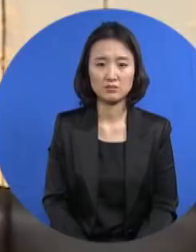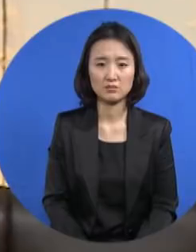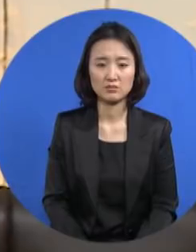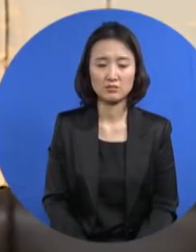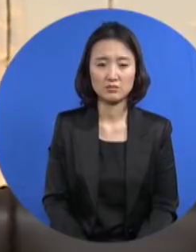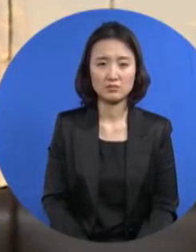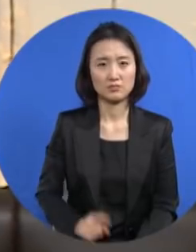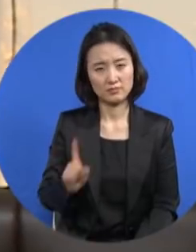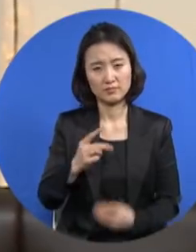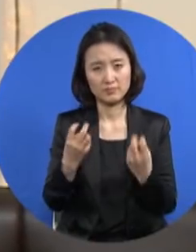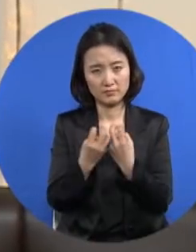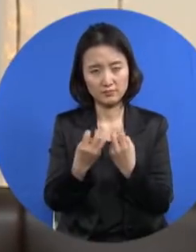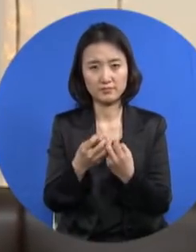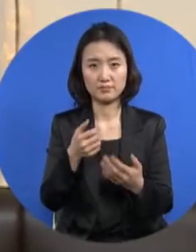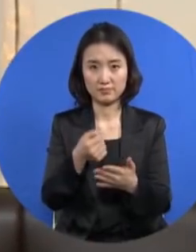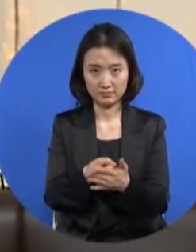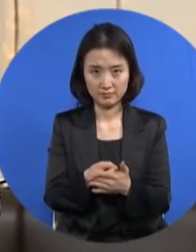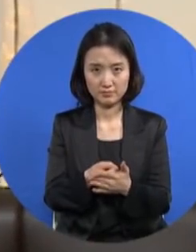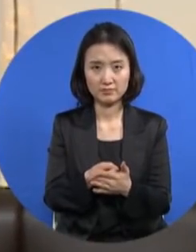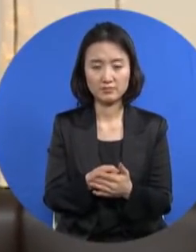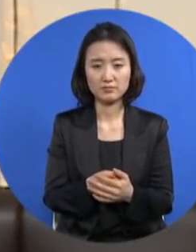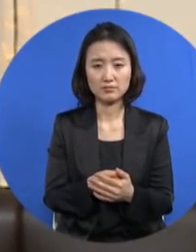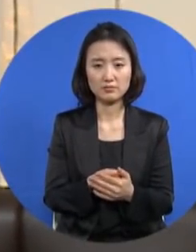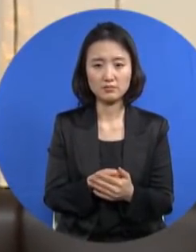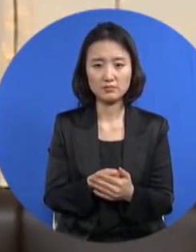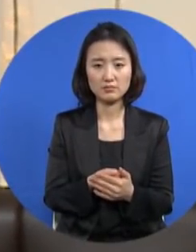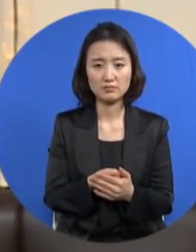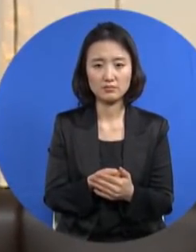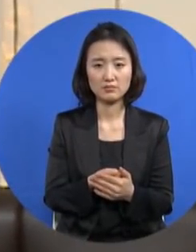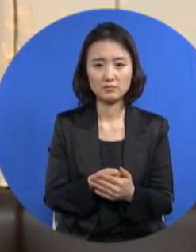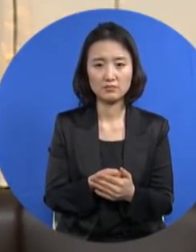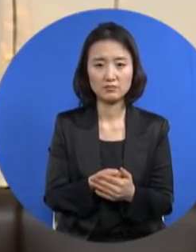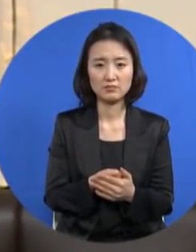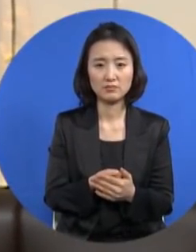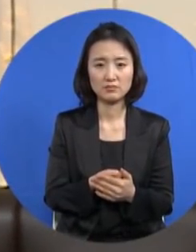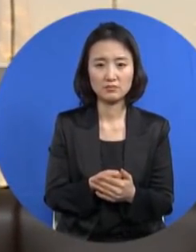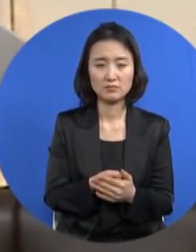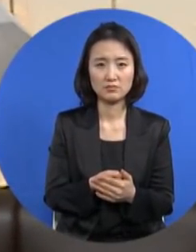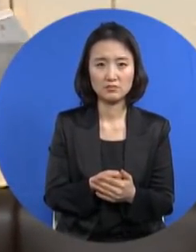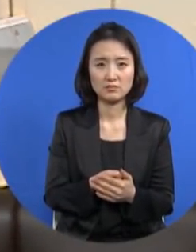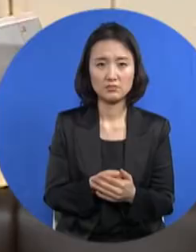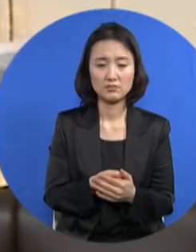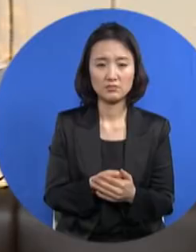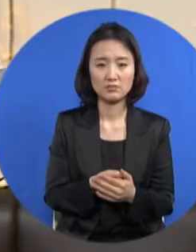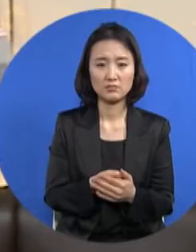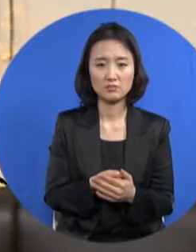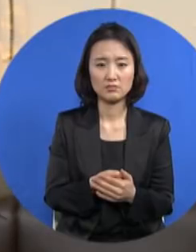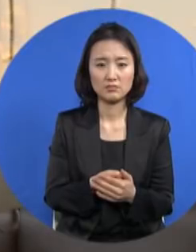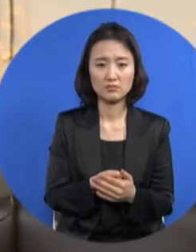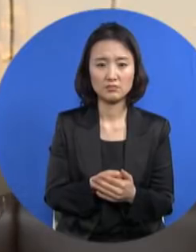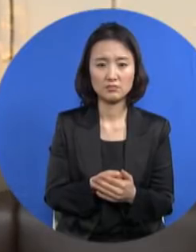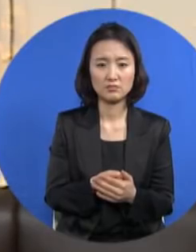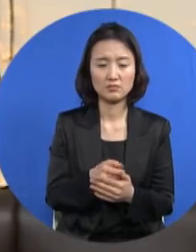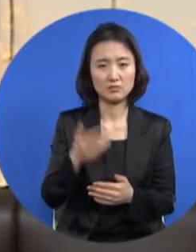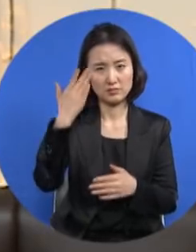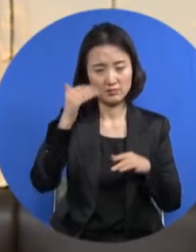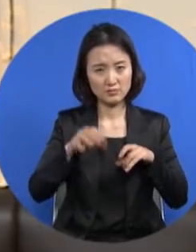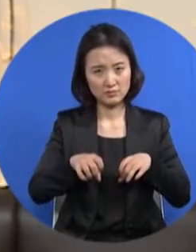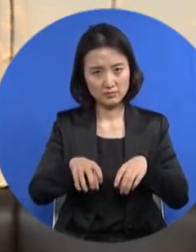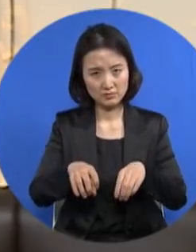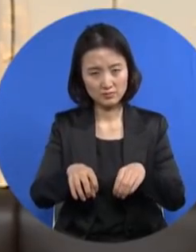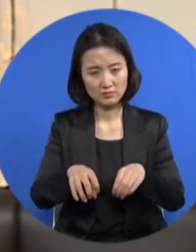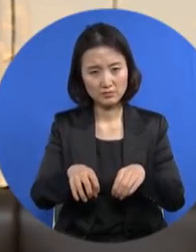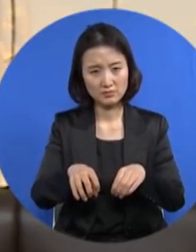아이템을 정하고 그 중에 이 아이템을 제가 그래서 아까 김밥